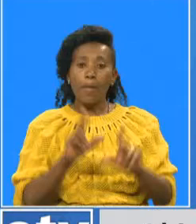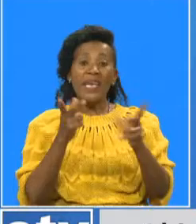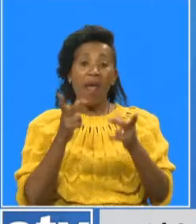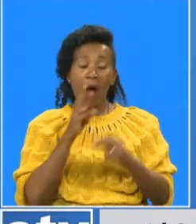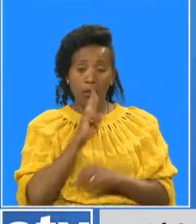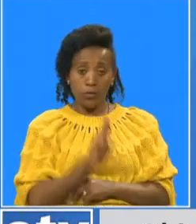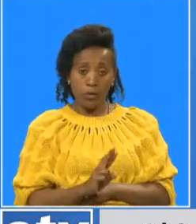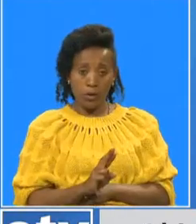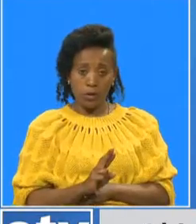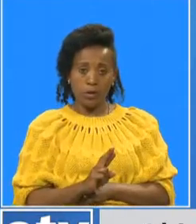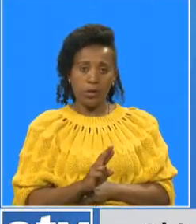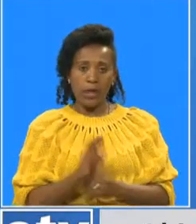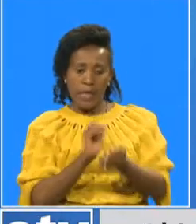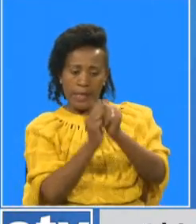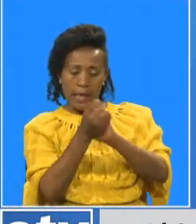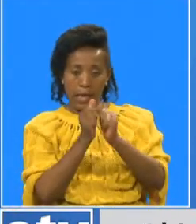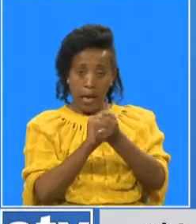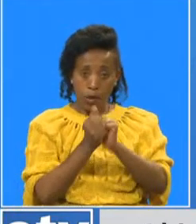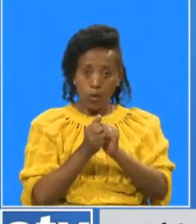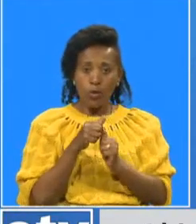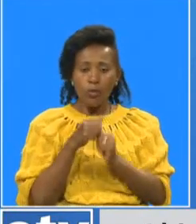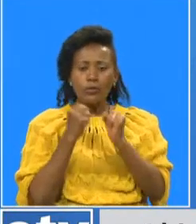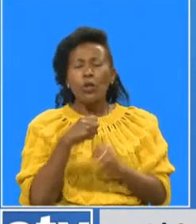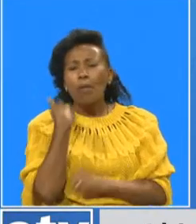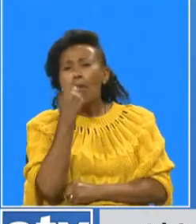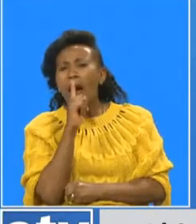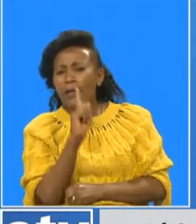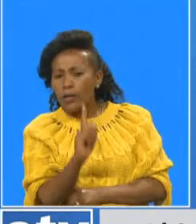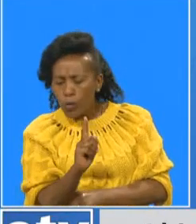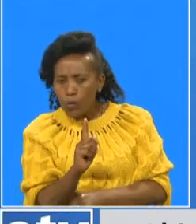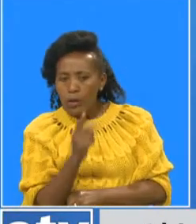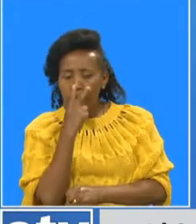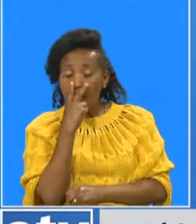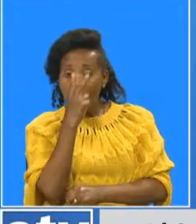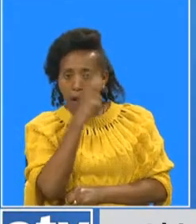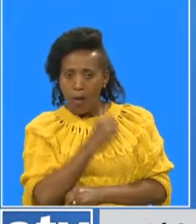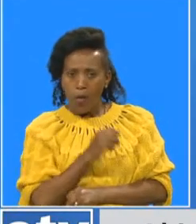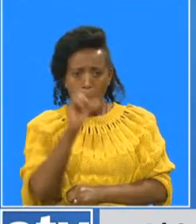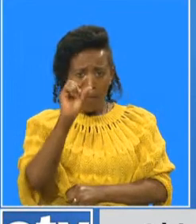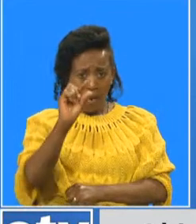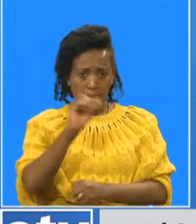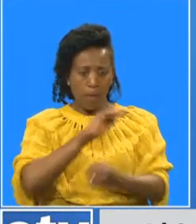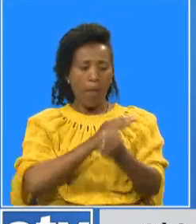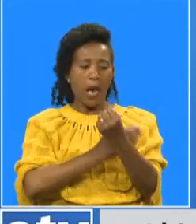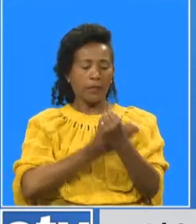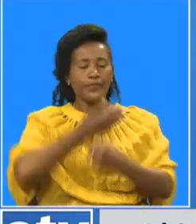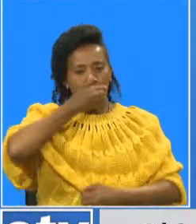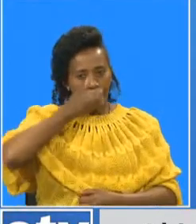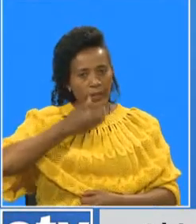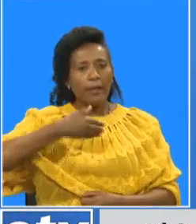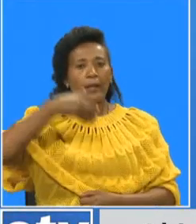ሚዲያዎችን እየቀያየረ ላይ የሚችለው ማን ነው የሚለውን ስናይ ቢያንስ በአቅም የተሻለ